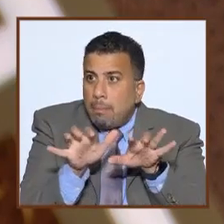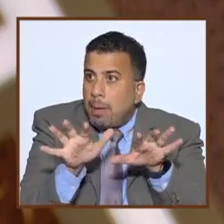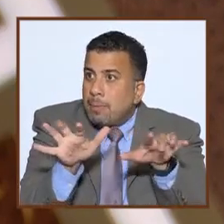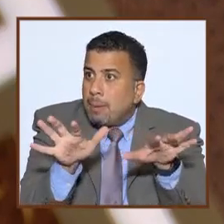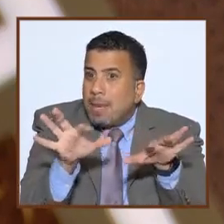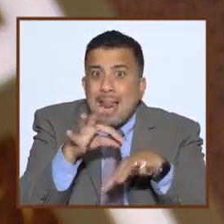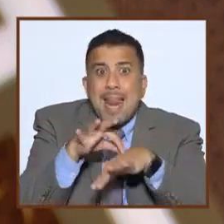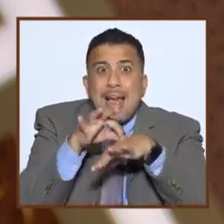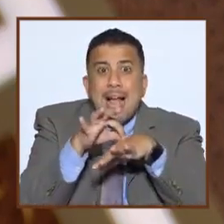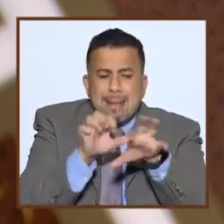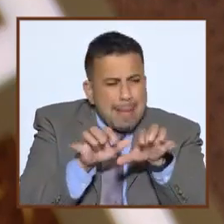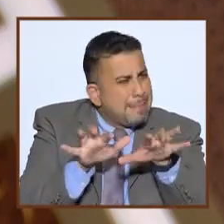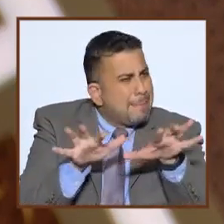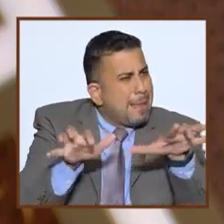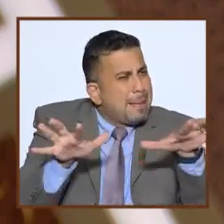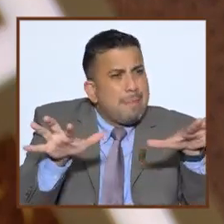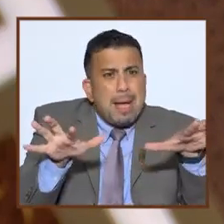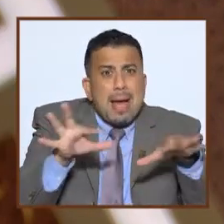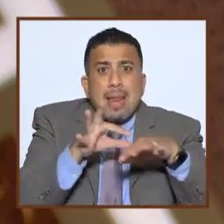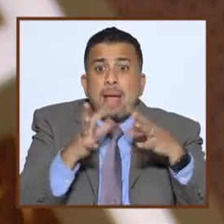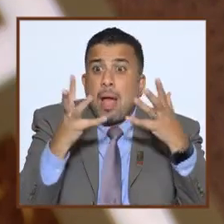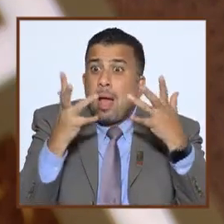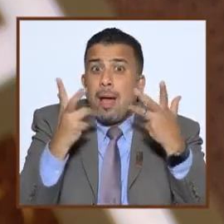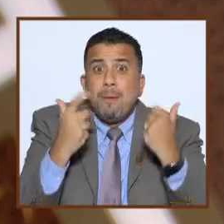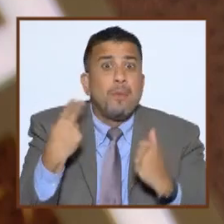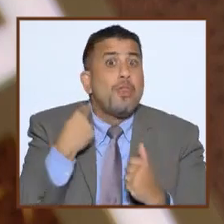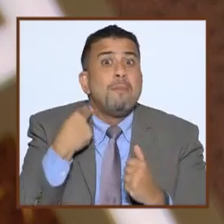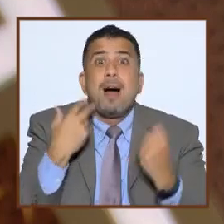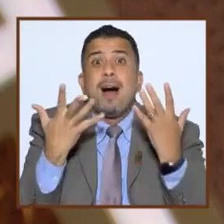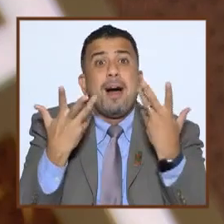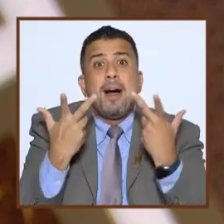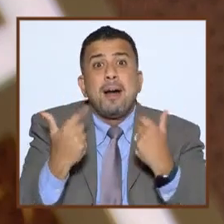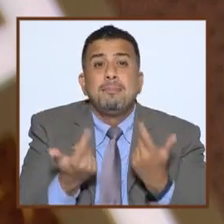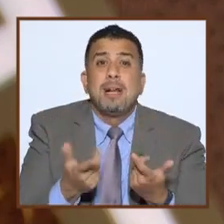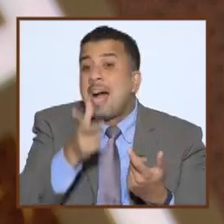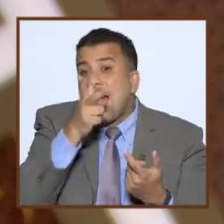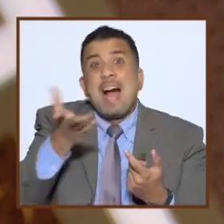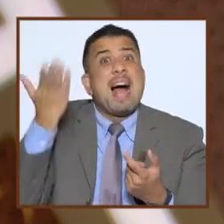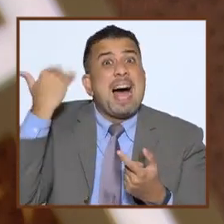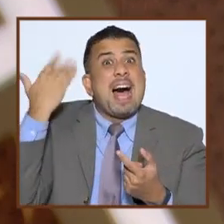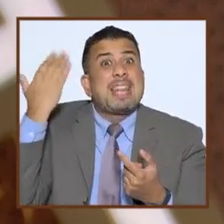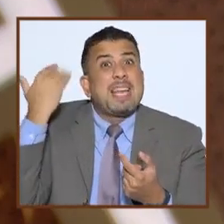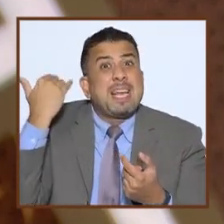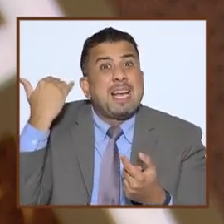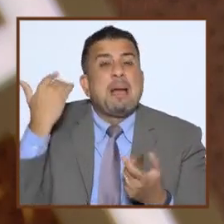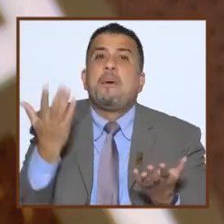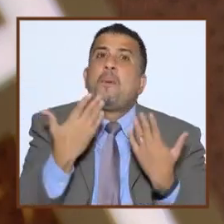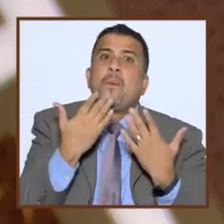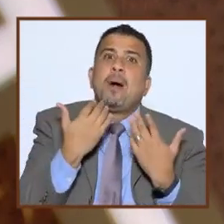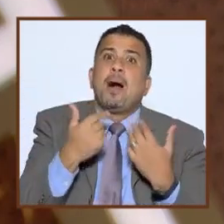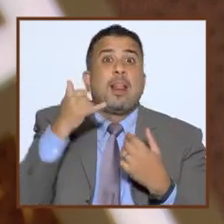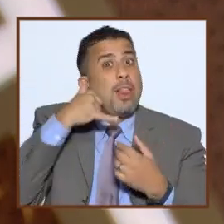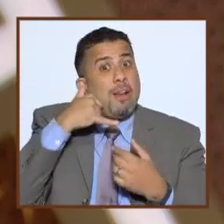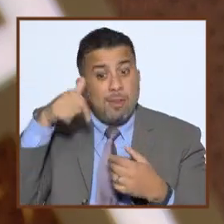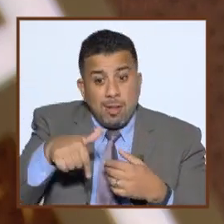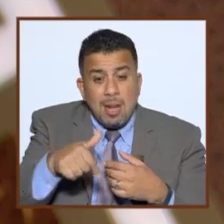في الشرق والغرب ما كان في مثل هذه مثل وسائل التواصل اذا واحد نقل